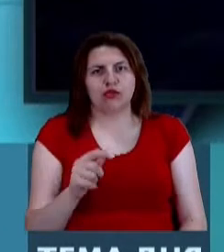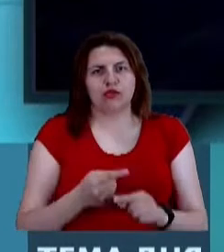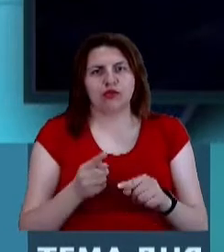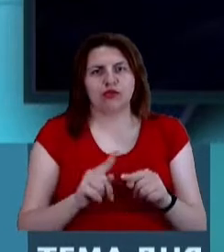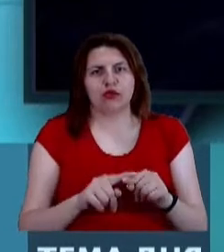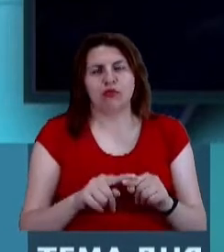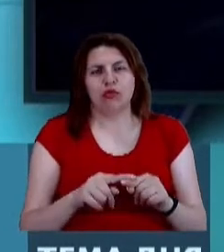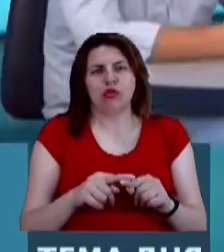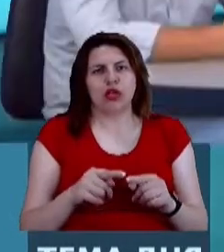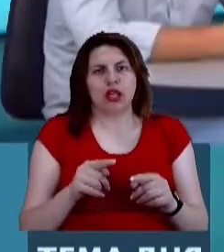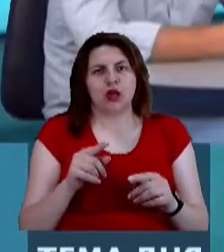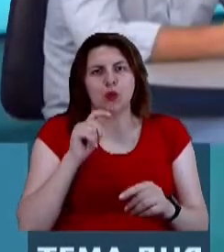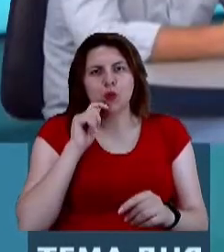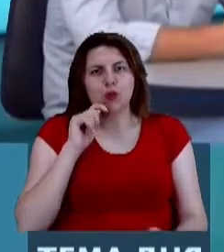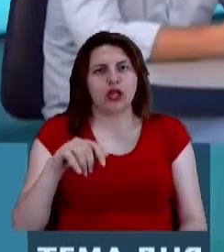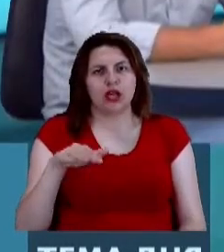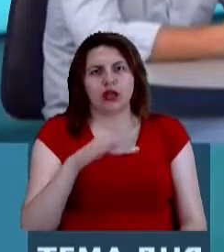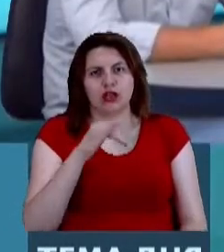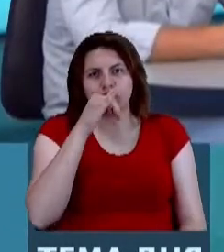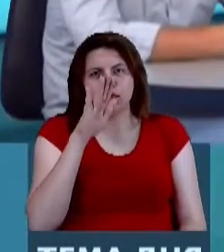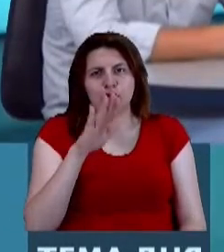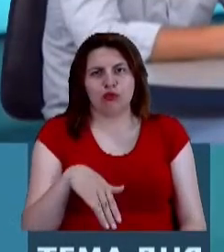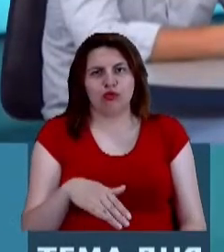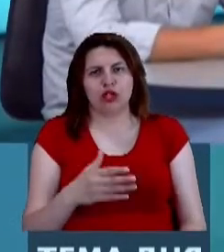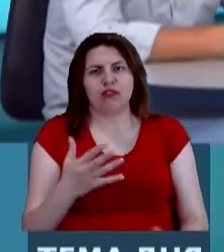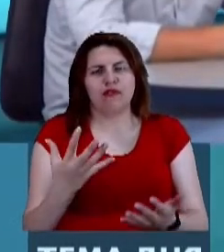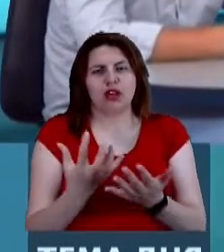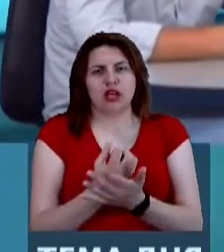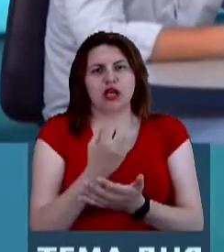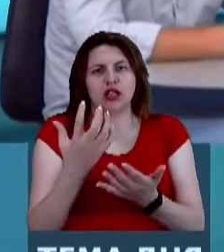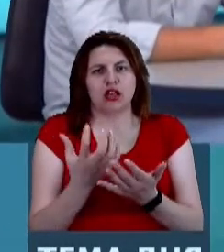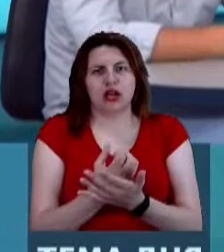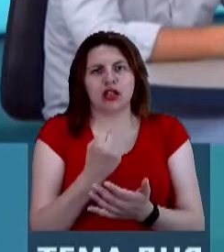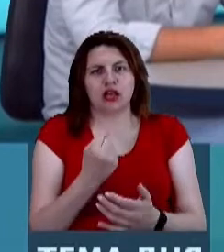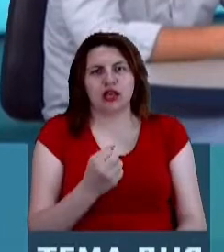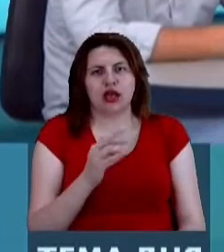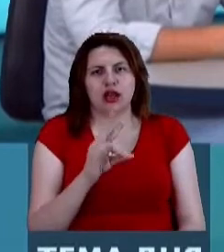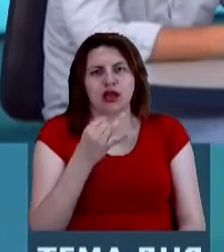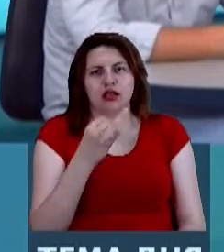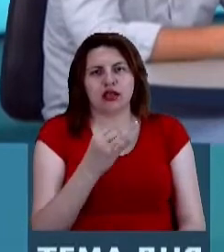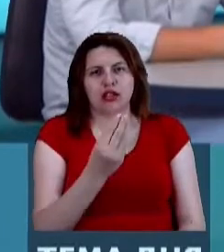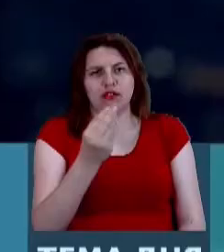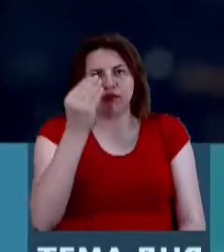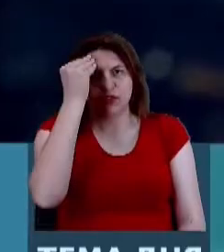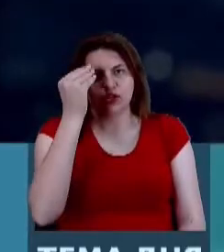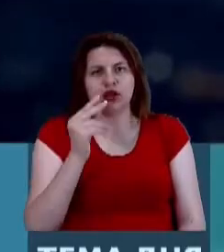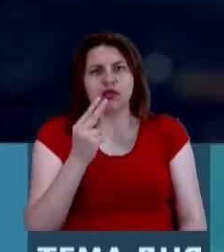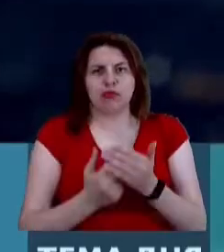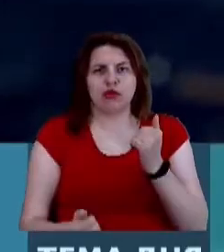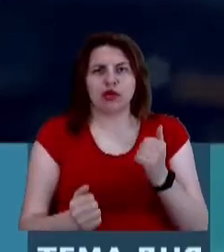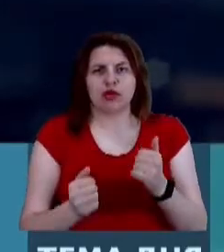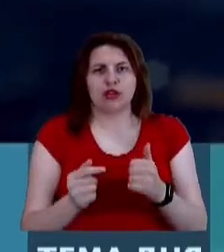може бути... В цьому контексті Україна виграє, можна сказати. Україна, звичайно, виграє. Пане Андрію, як ви вважаєте, все ж таки програємо інформаційну війну чи